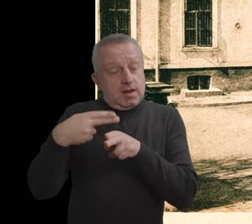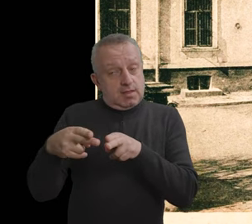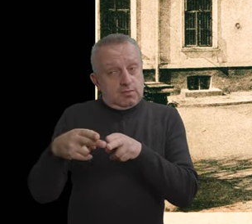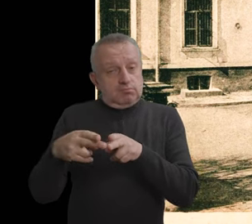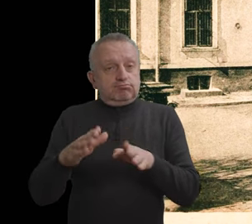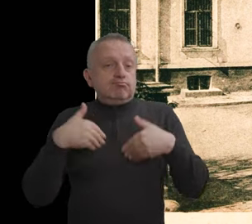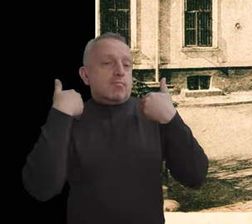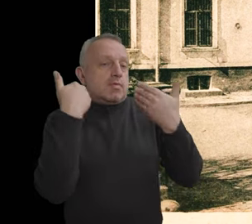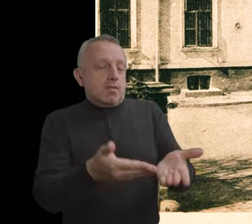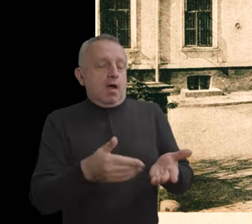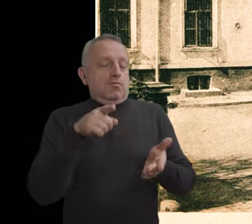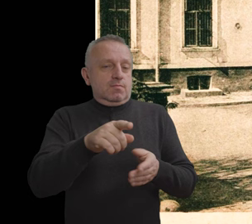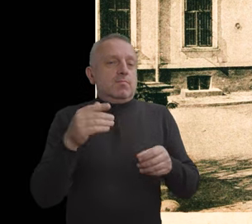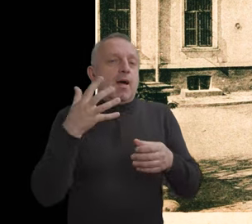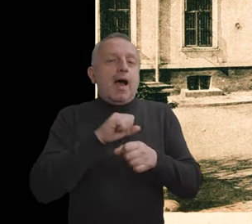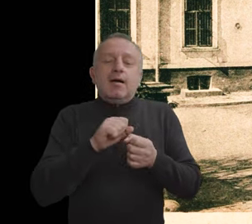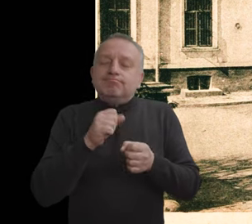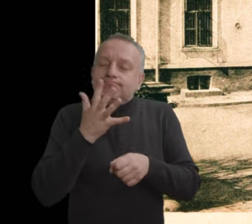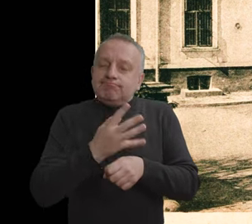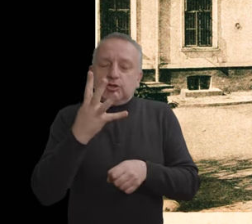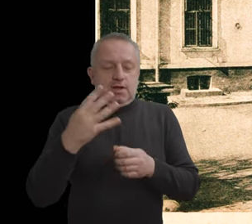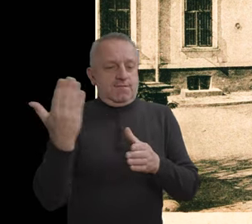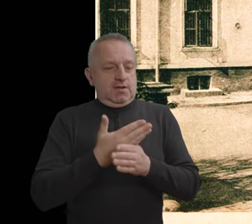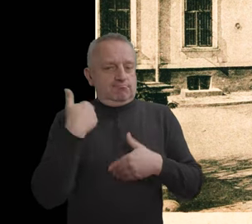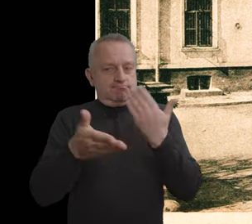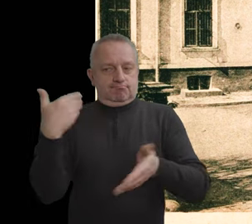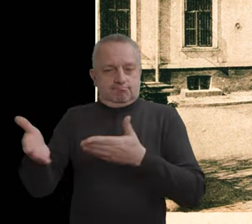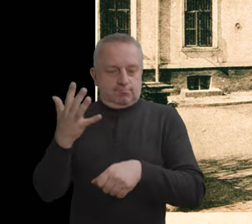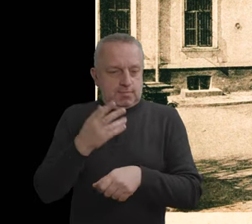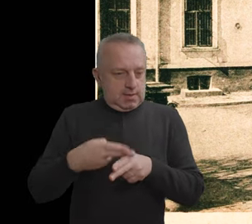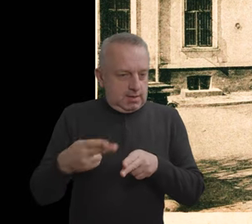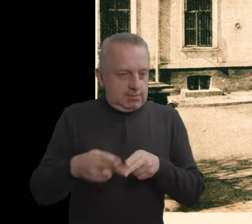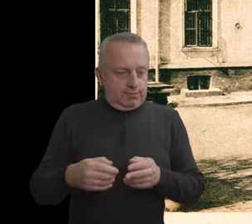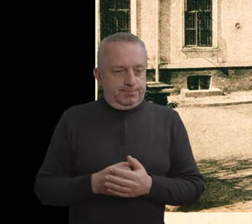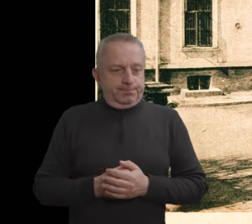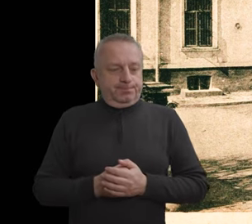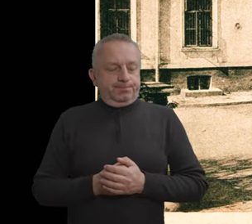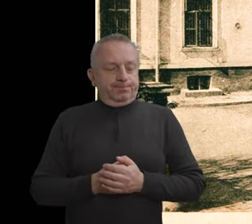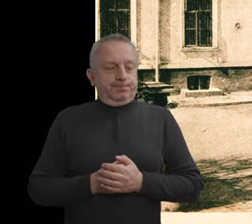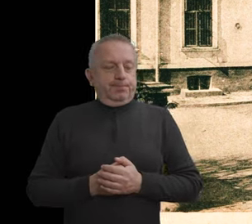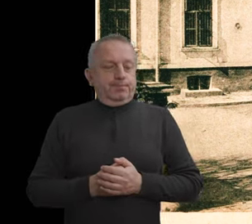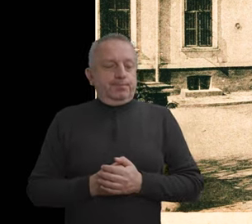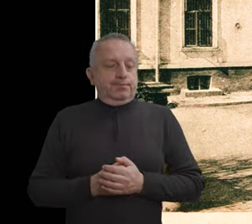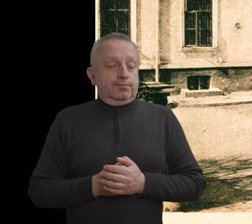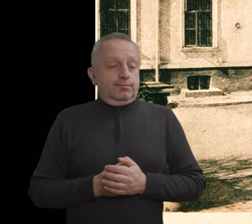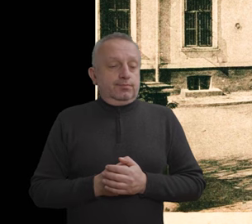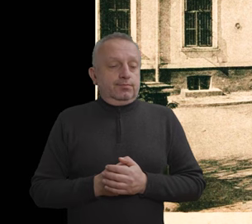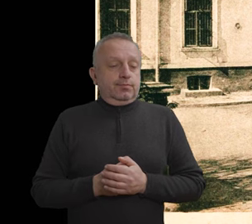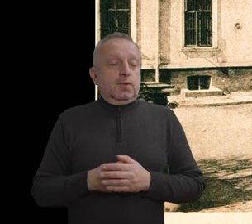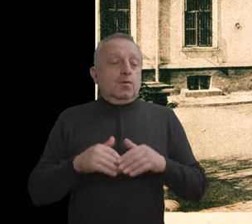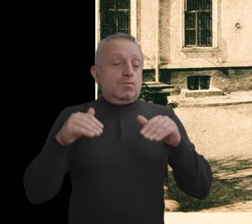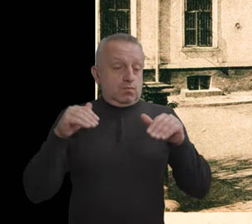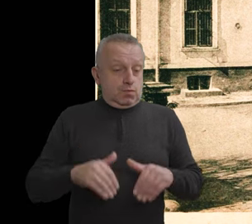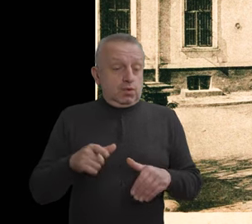1910-1914 bank wsparł aż 54 przemysłowców w Galicji.